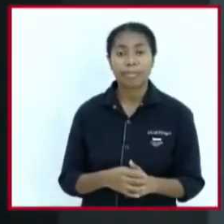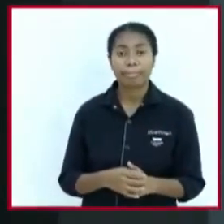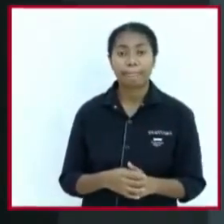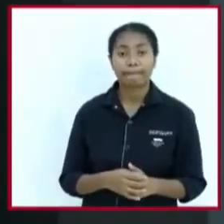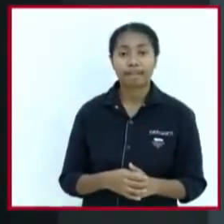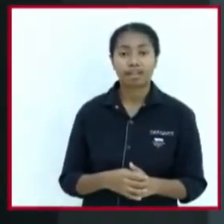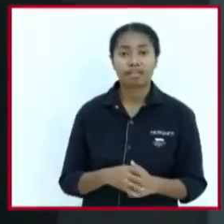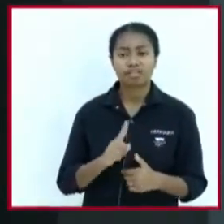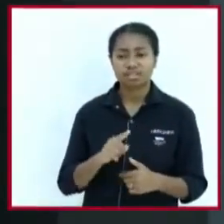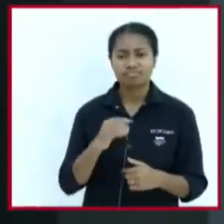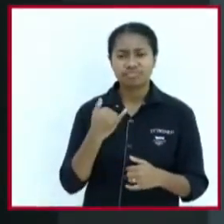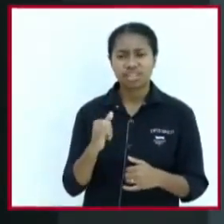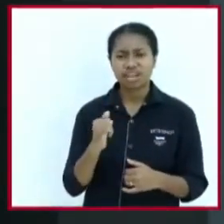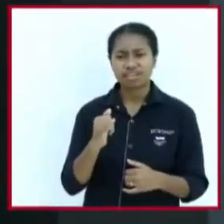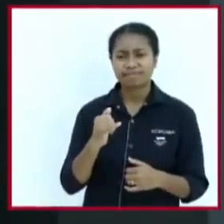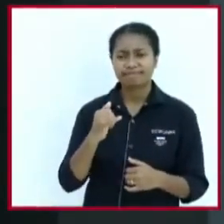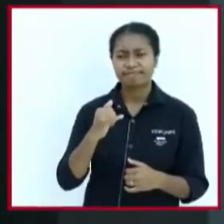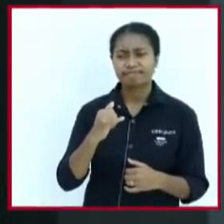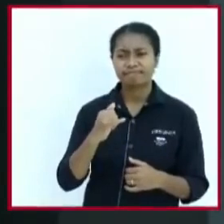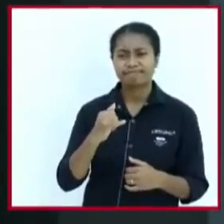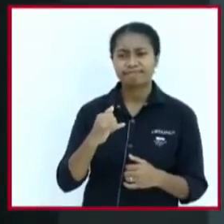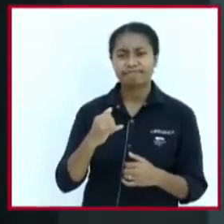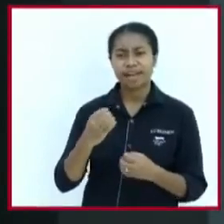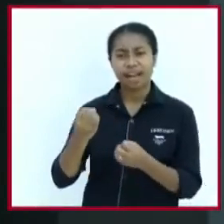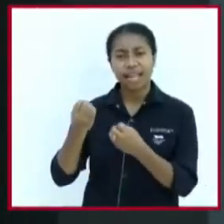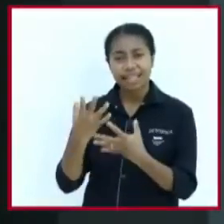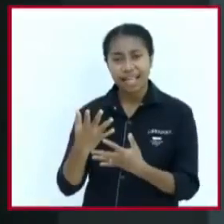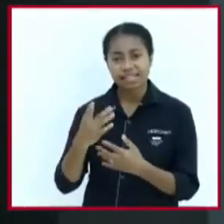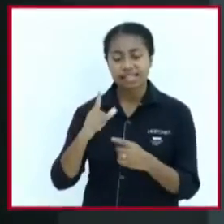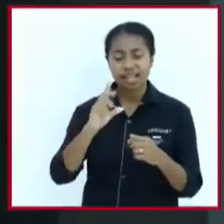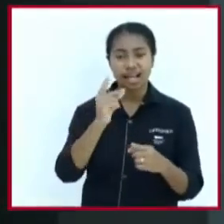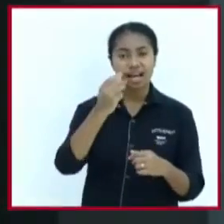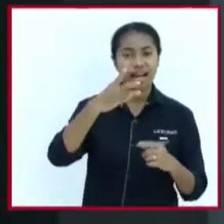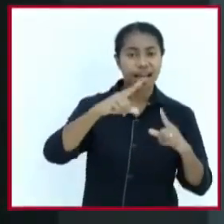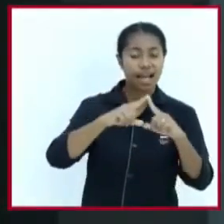Hai yang realitas sudah datang Kenapa peduli dengan bayang-bayang